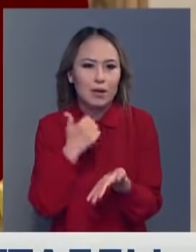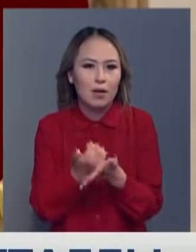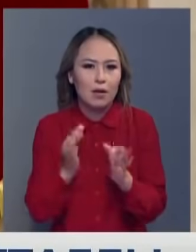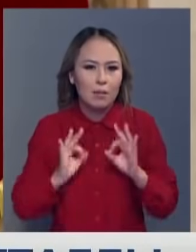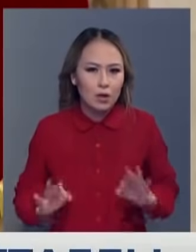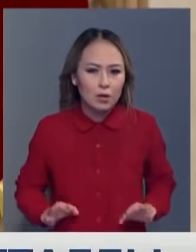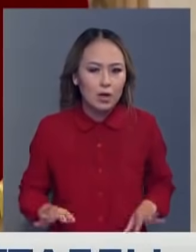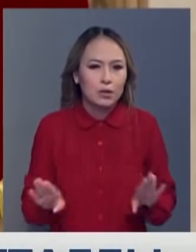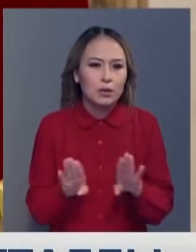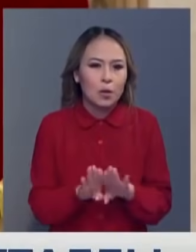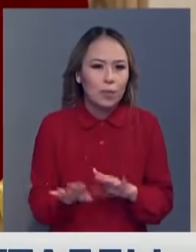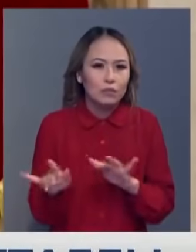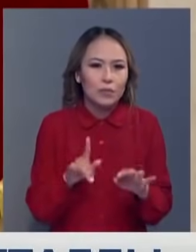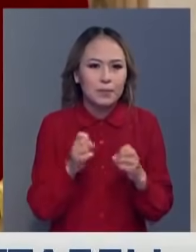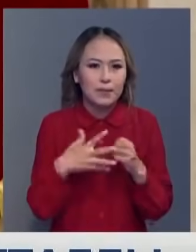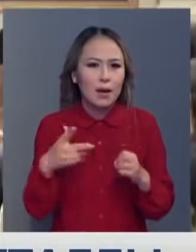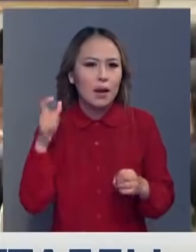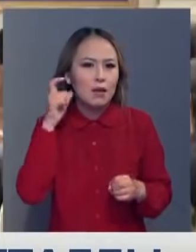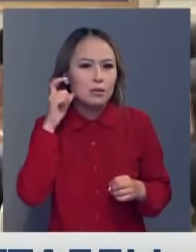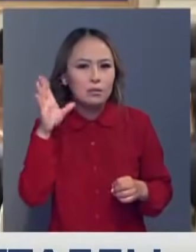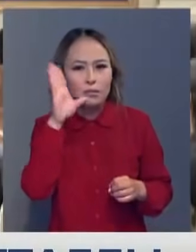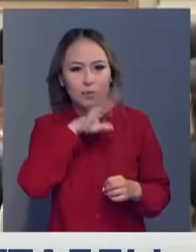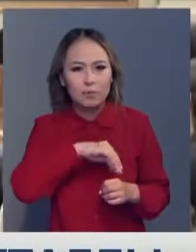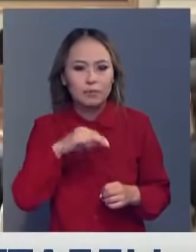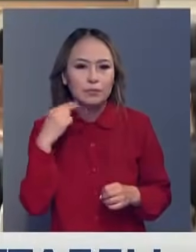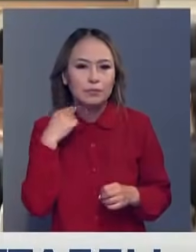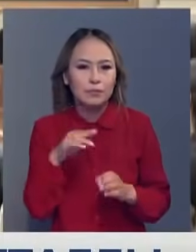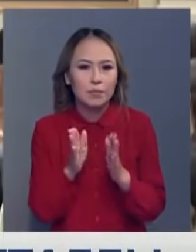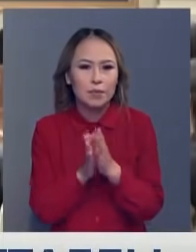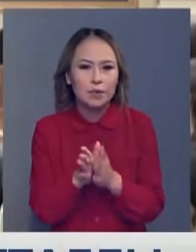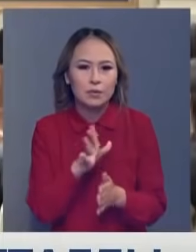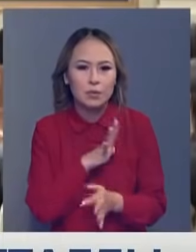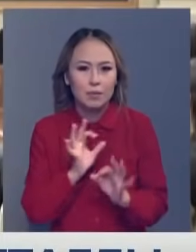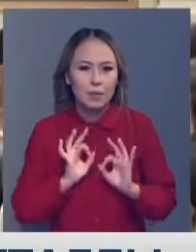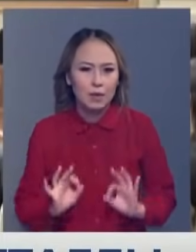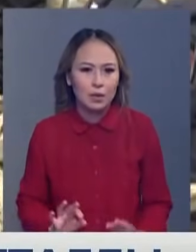бұл қылмыс бойынша оны 15 жылға бас бостандығынан айыруды сұраған еді.